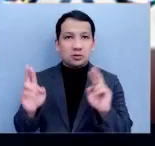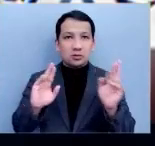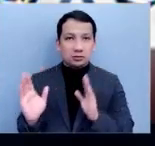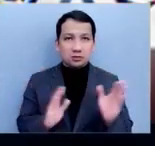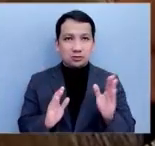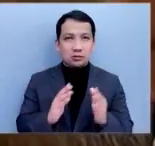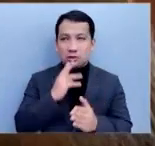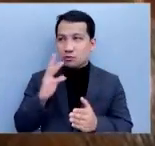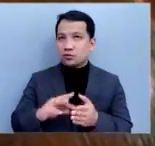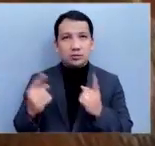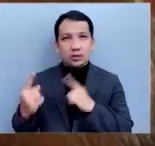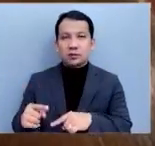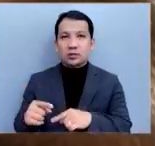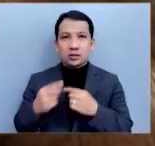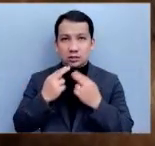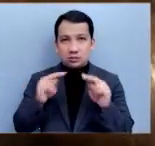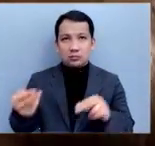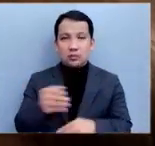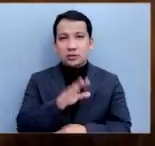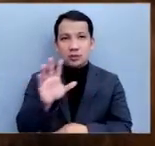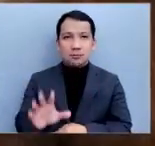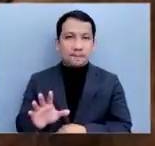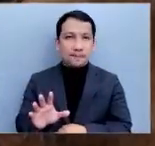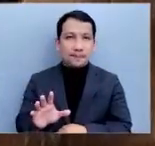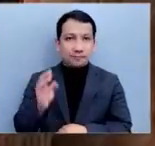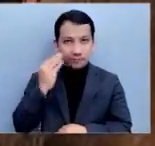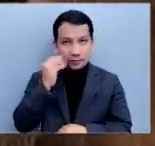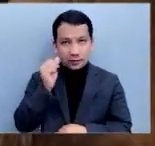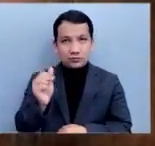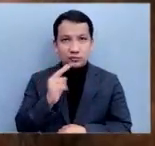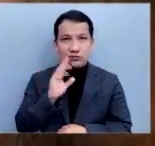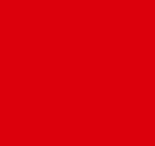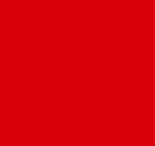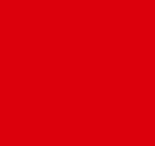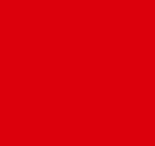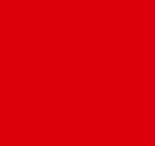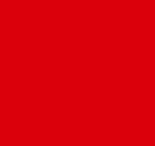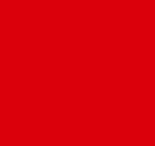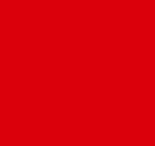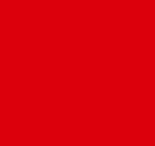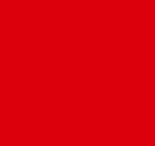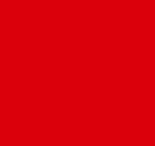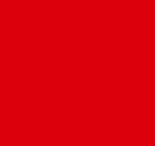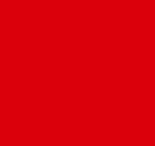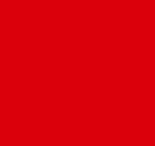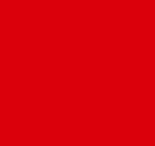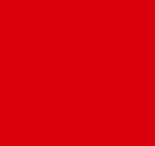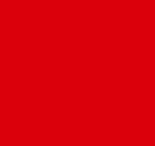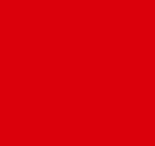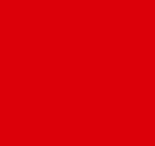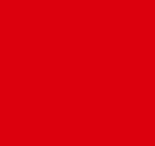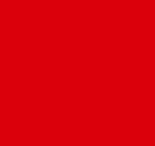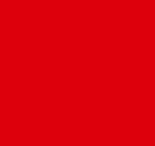case scenario. Nagbabalita mula sa Frontline, Marianne Enriquez, News 5. Mga kapatid, Lucy